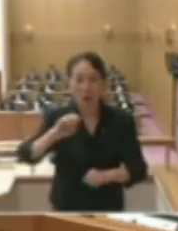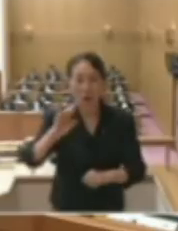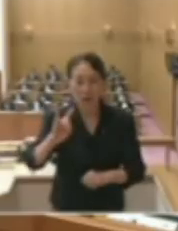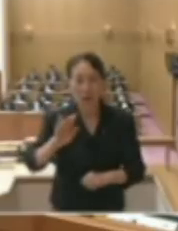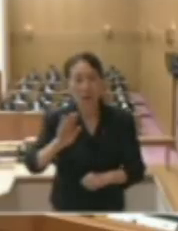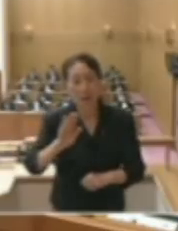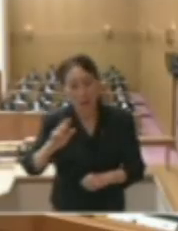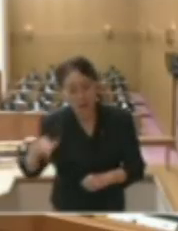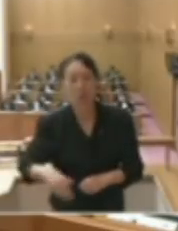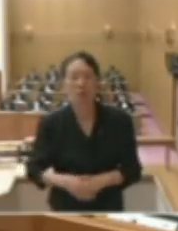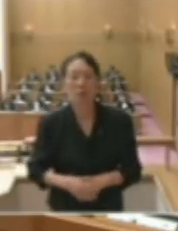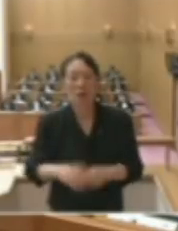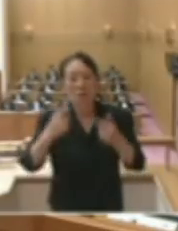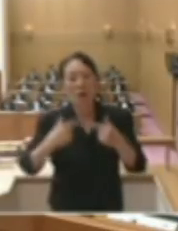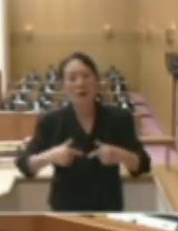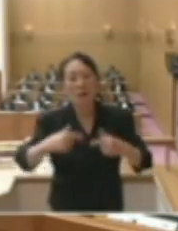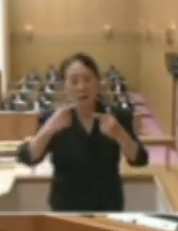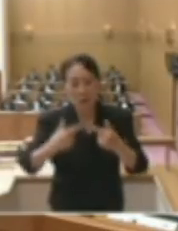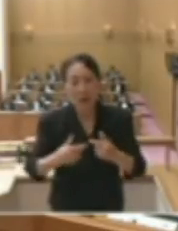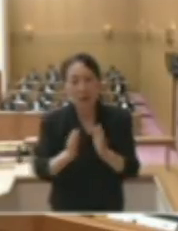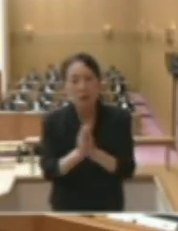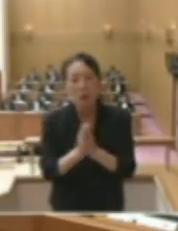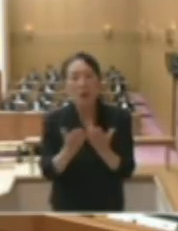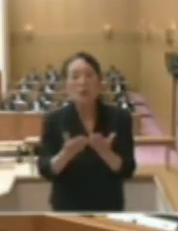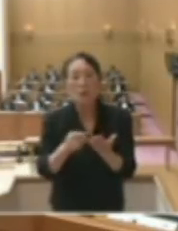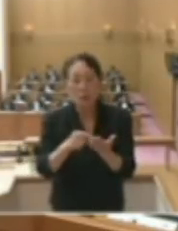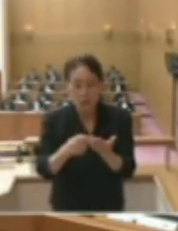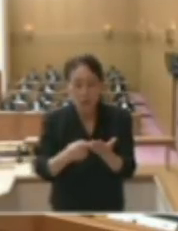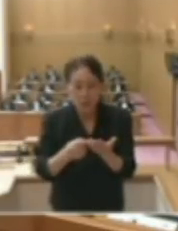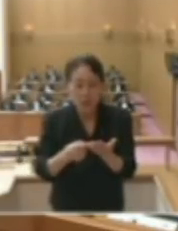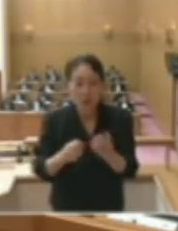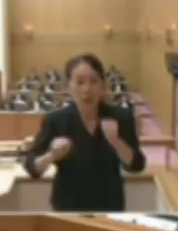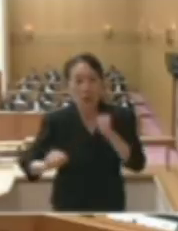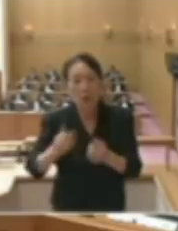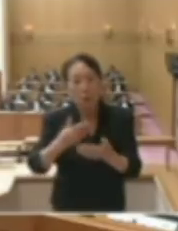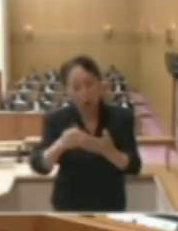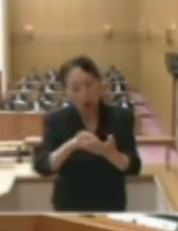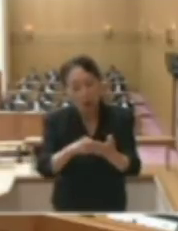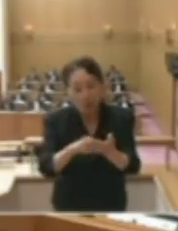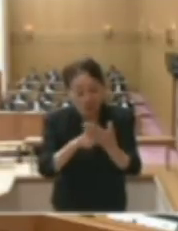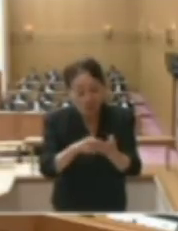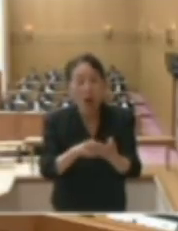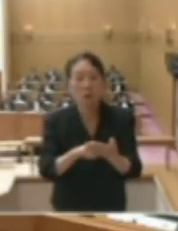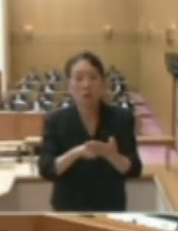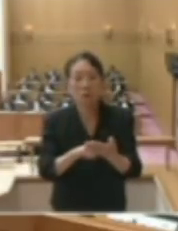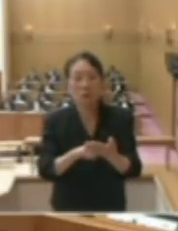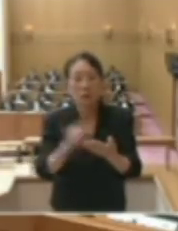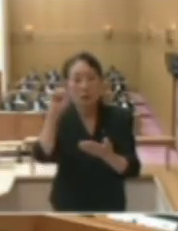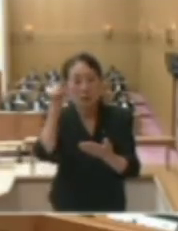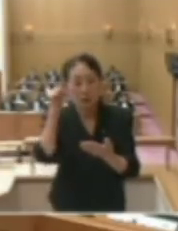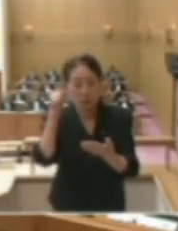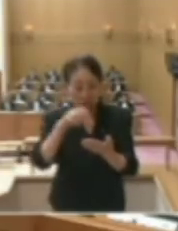毎日、Facebook に動画で、ずっと毎日出てます。それを見ている人、あるいは新聞に今言